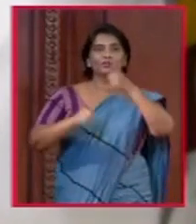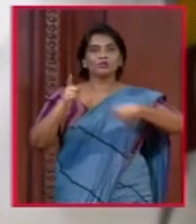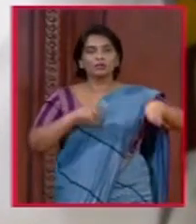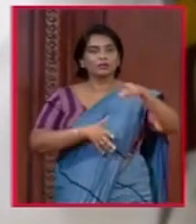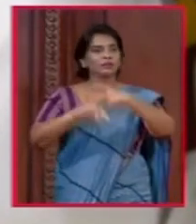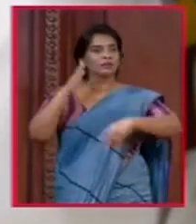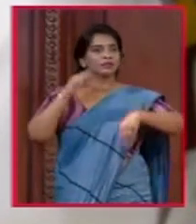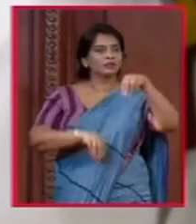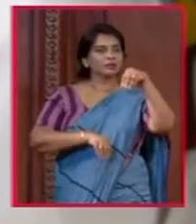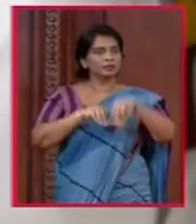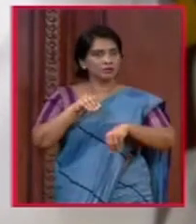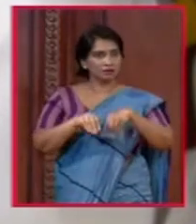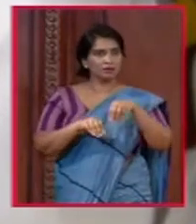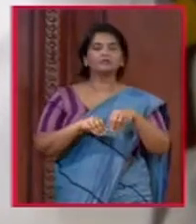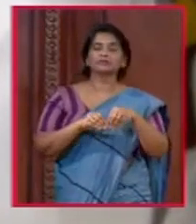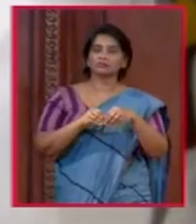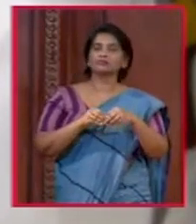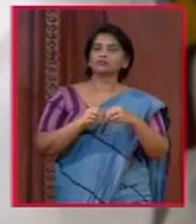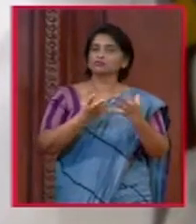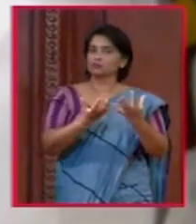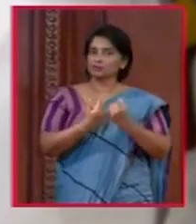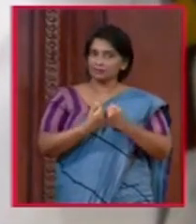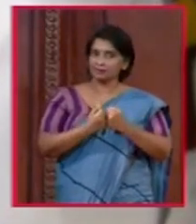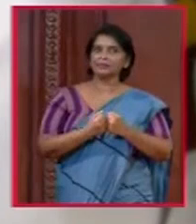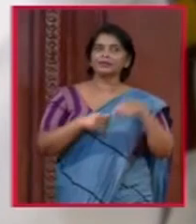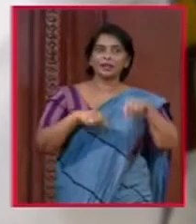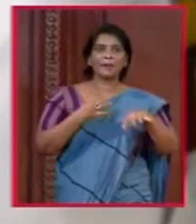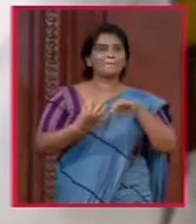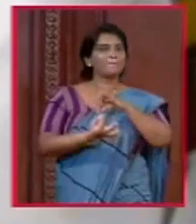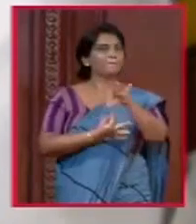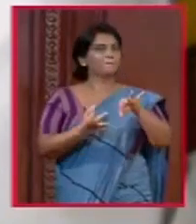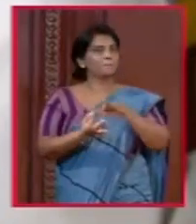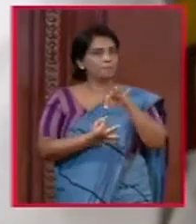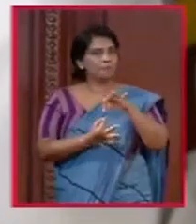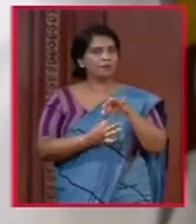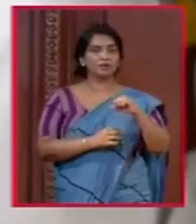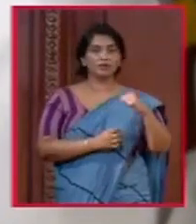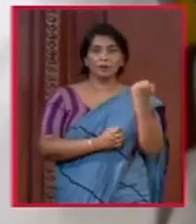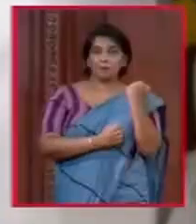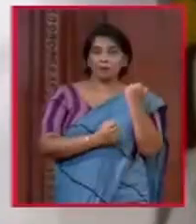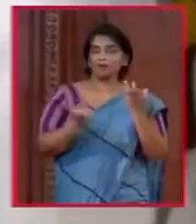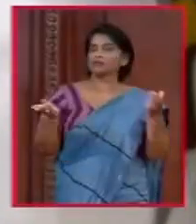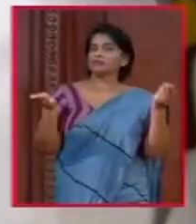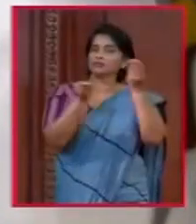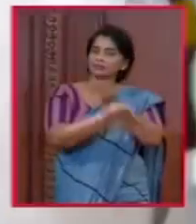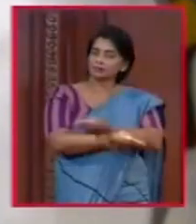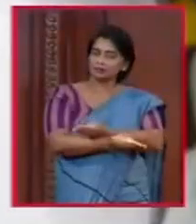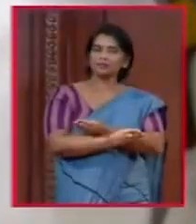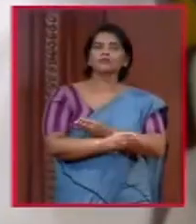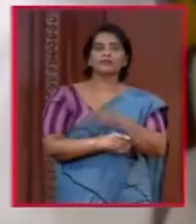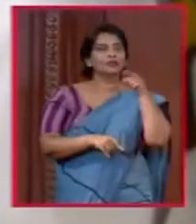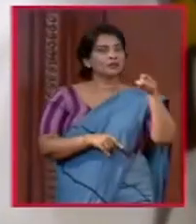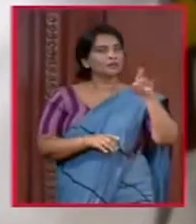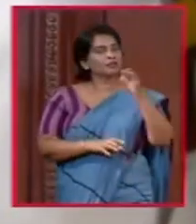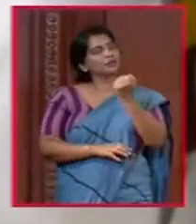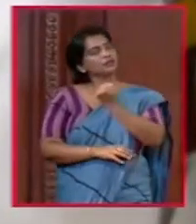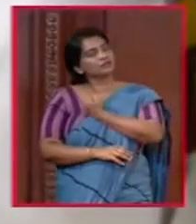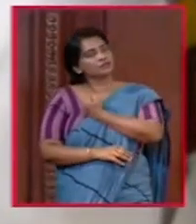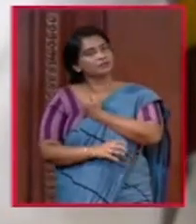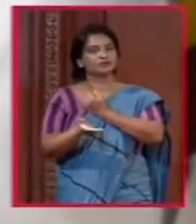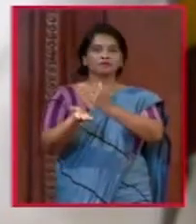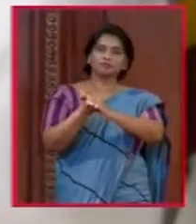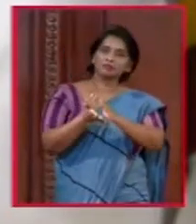ජනතාවගේ ජනවරම සුහදව පිළි අරගනිමින් මේ ප්‍රජාතන්ත්‍රවාදී බලහෝමාරුව වෙනුවෙන් එතුමාගේ